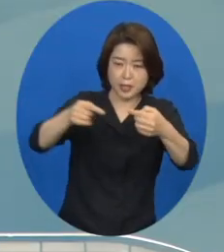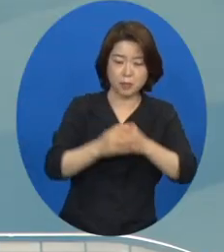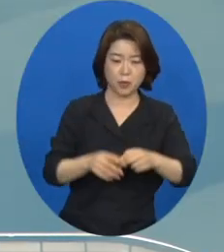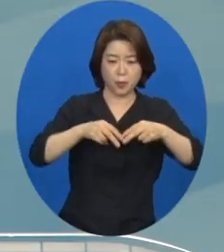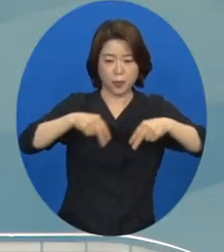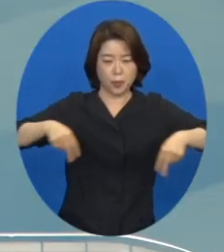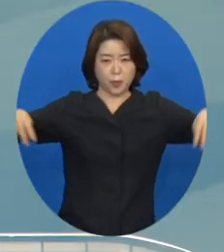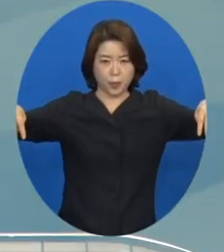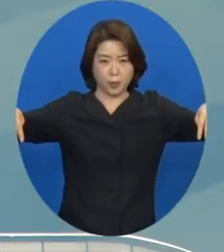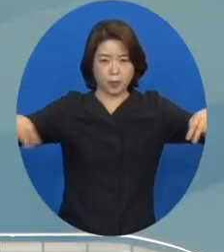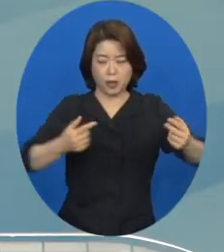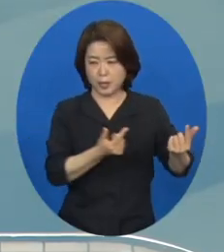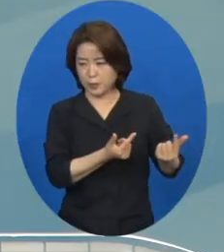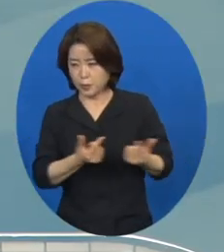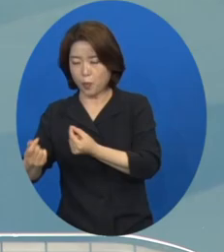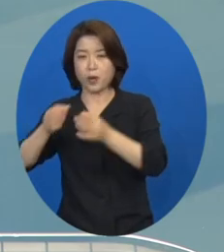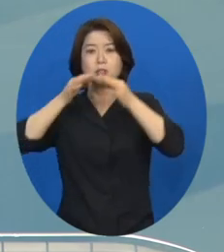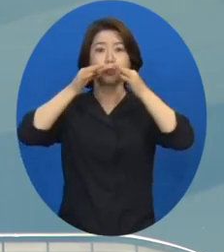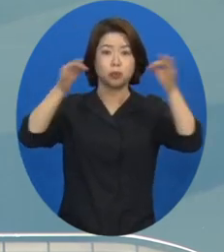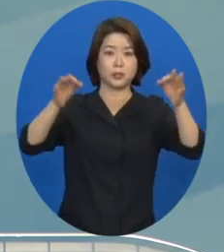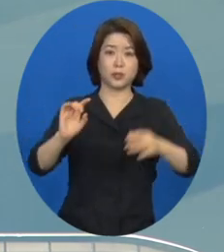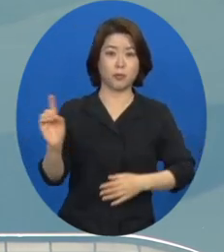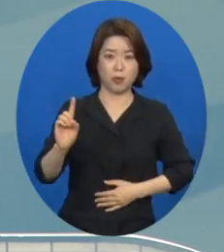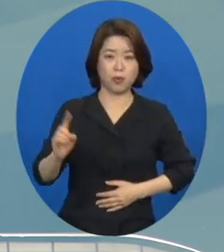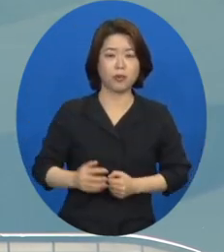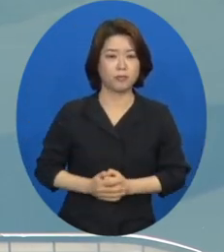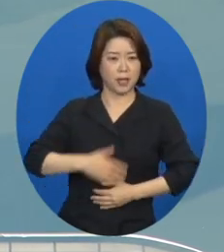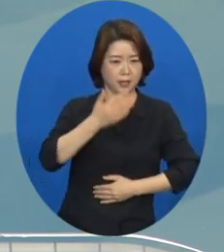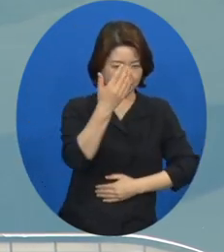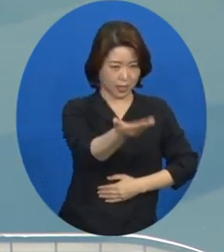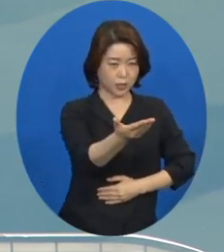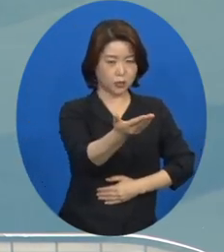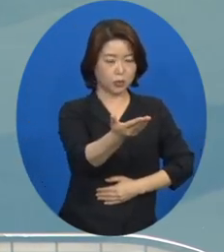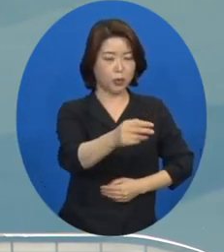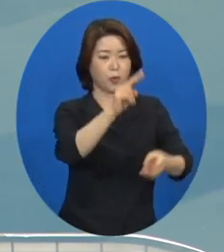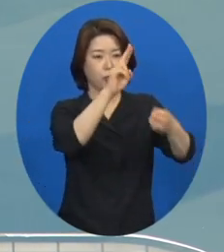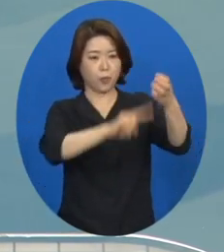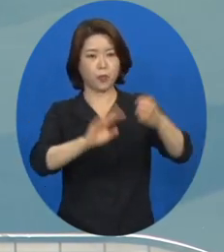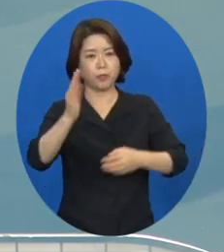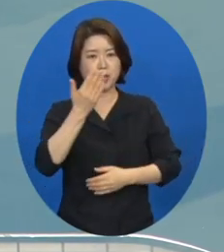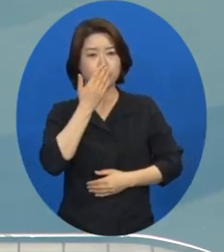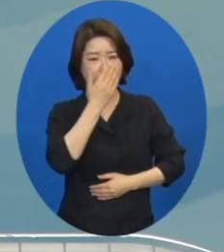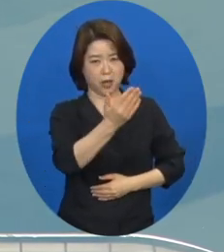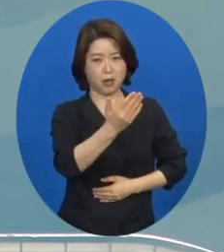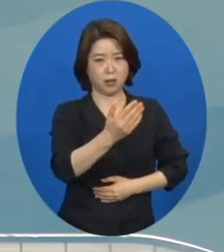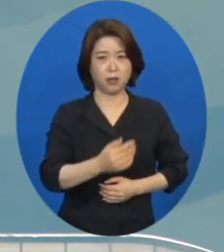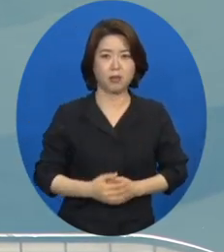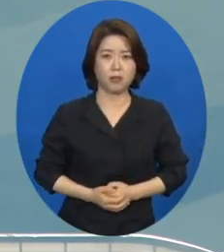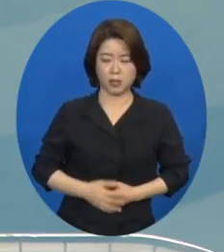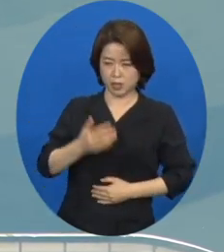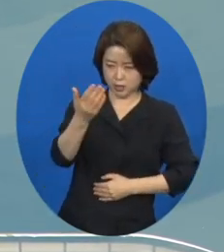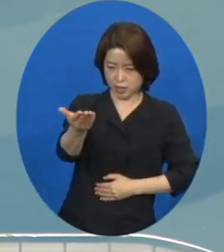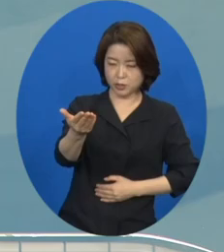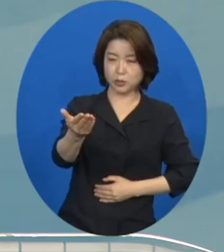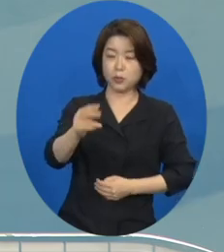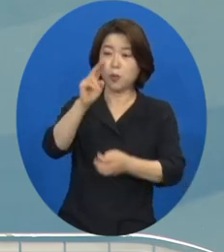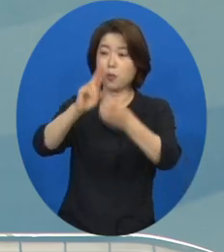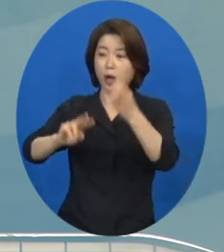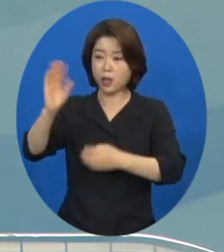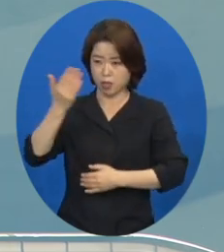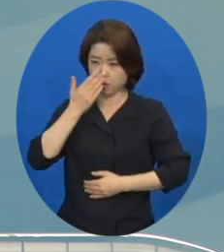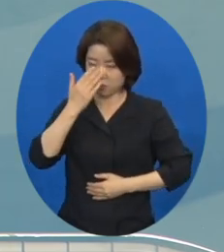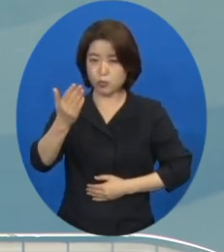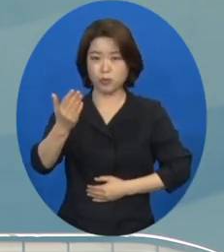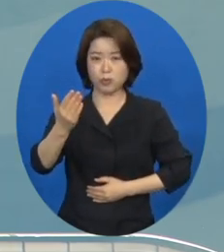다 한 목소리로 외칩니다. 당신도 가룟 유다가 될 수 있습니다. 당신도 가룟 유다가 될